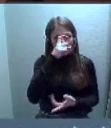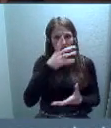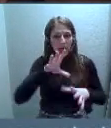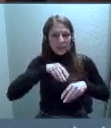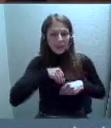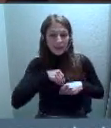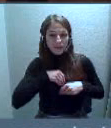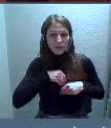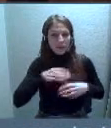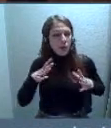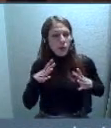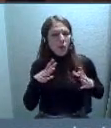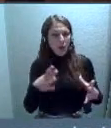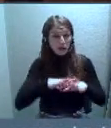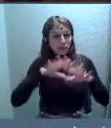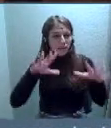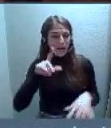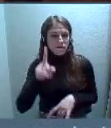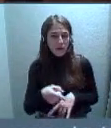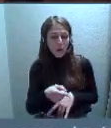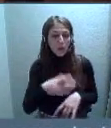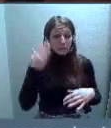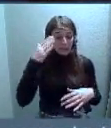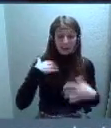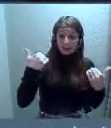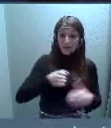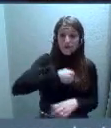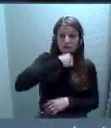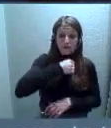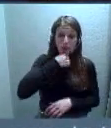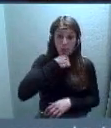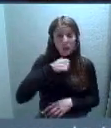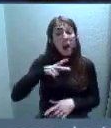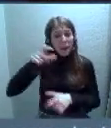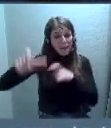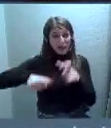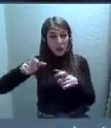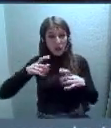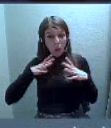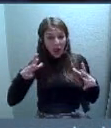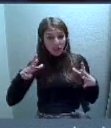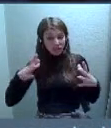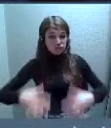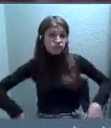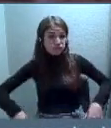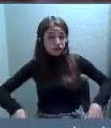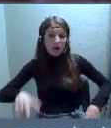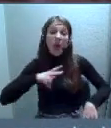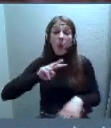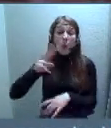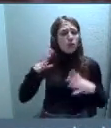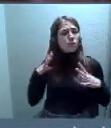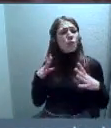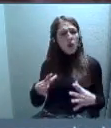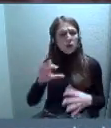de courage quand on est vieux ou très vieux par rapport à ça. Il y en a qui n'ont pas de courage, il y en a qui ont du courage. Je voulais simplement le souligner